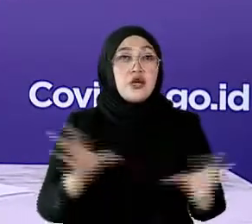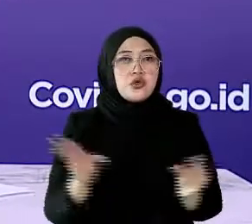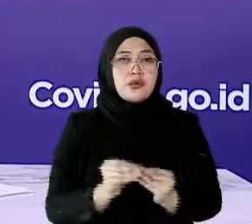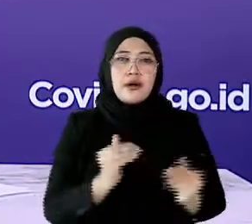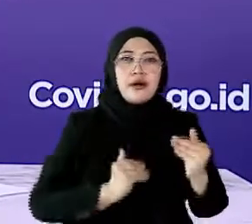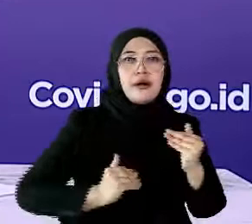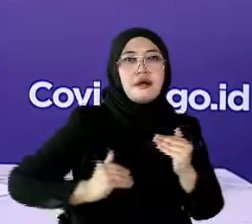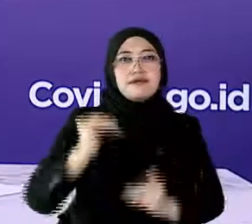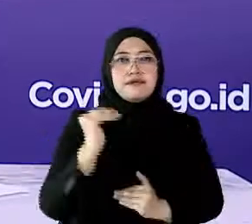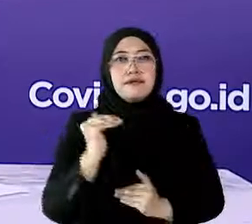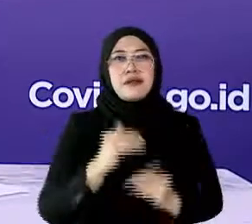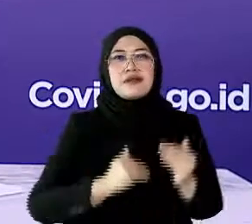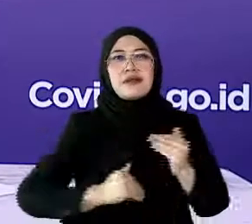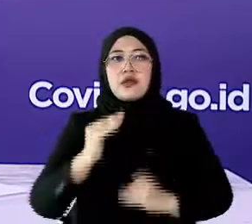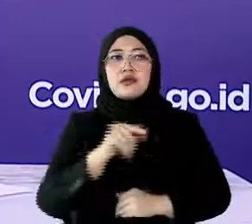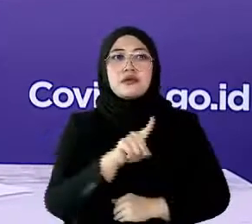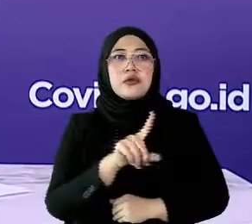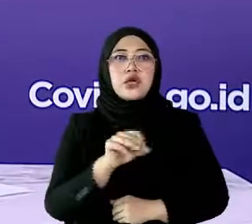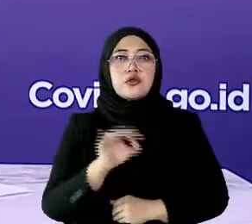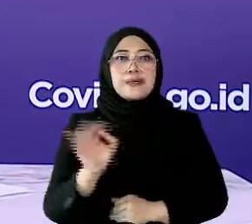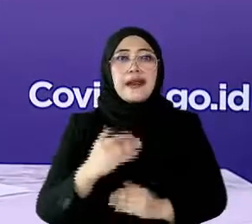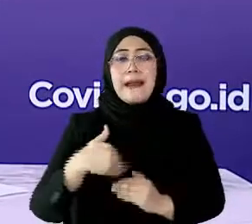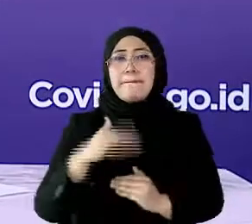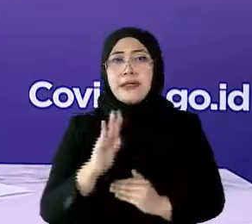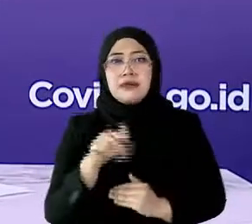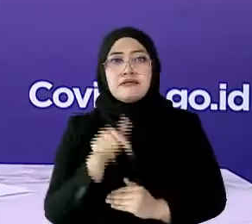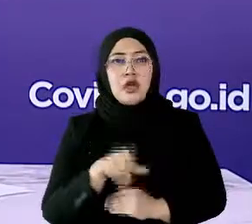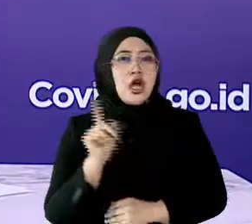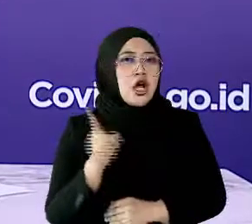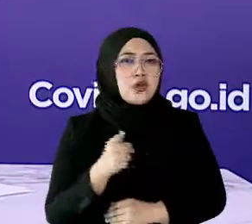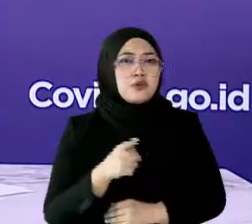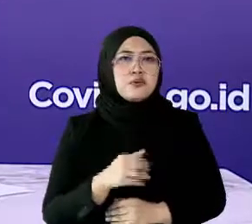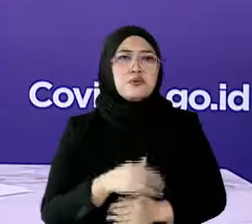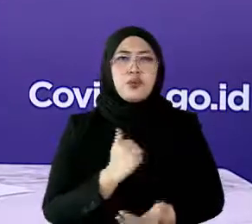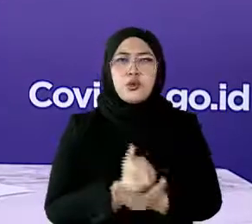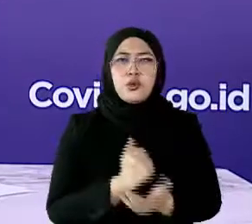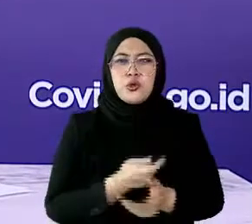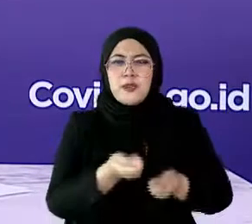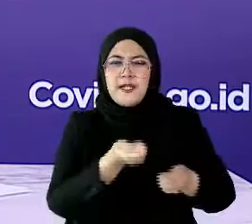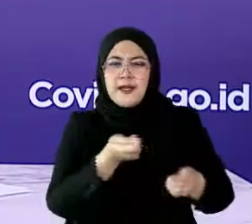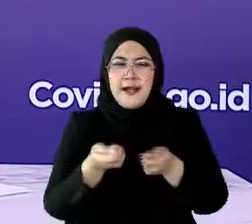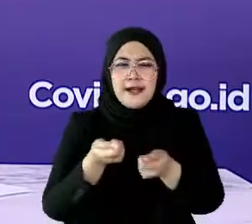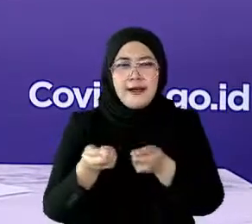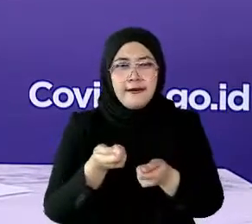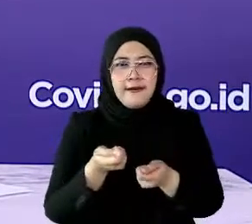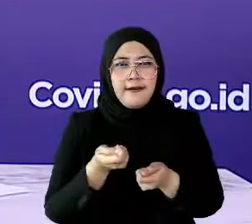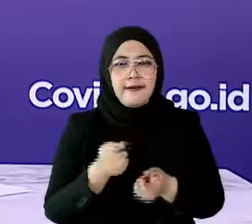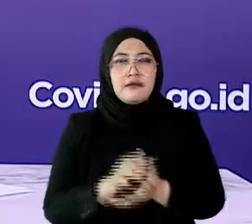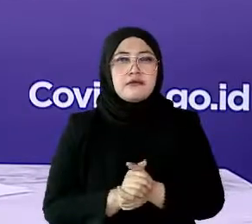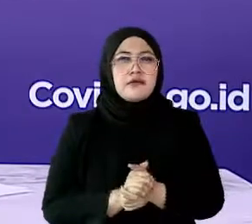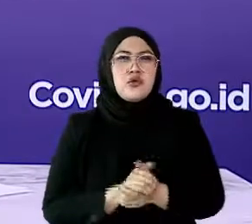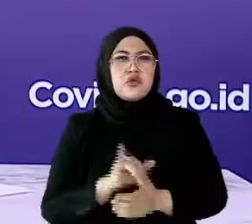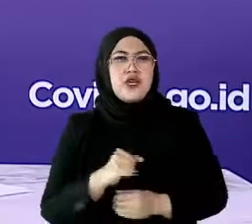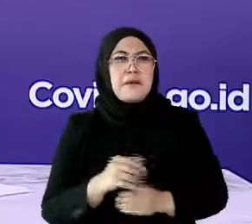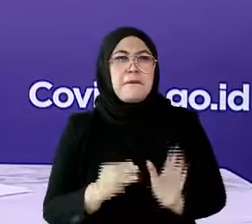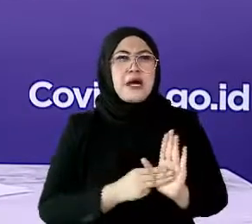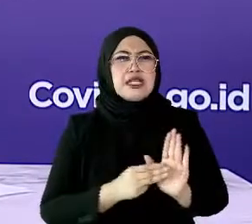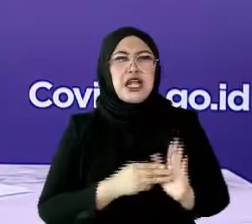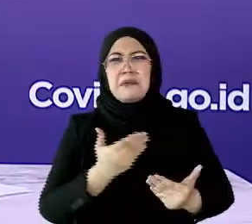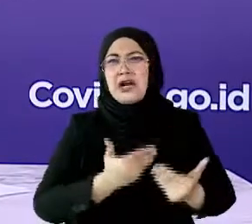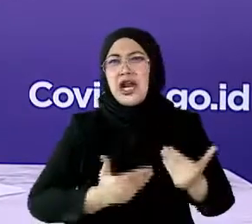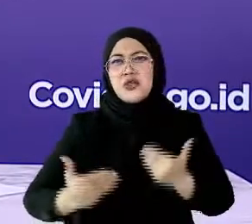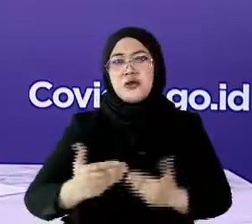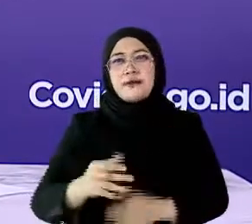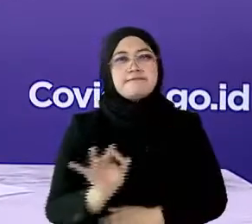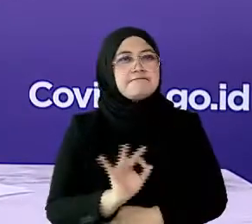bahkan diatas 100% hal ini harus segera ditindaklanjuti agar tidak menjadi permasalahan yang berkepanjangan